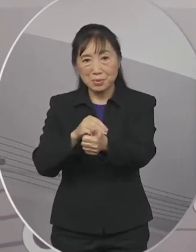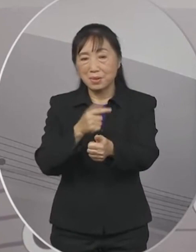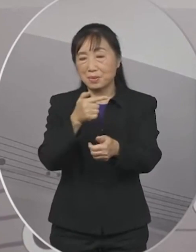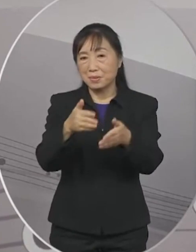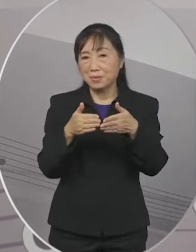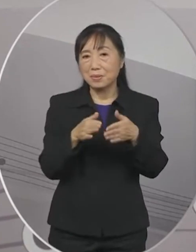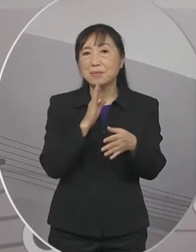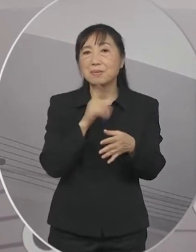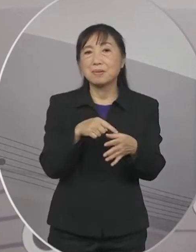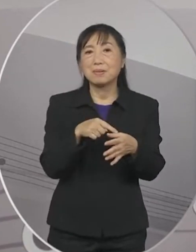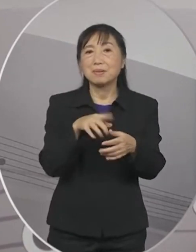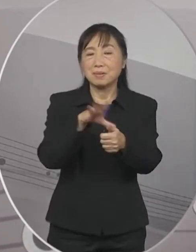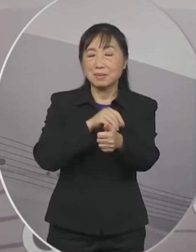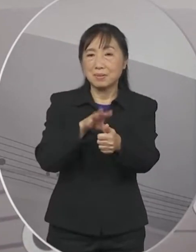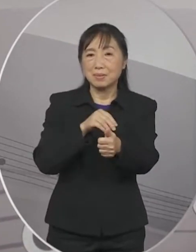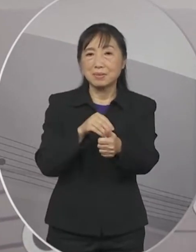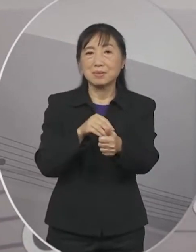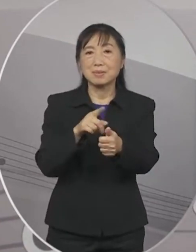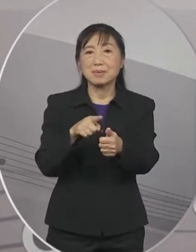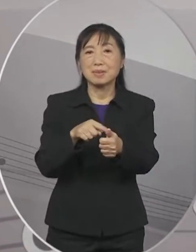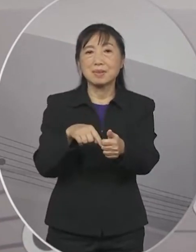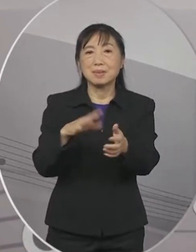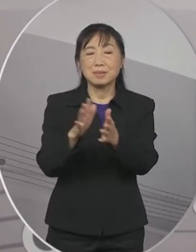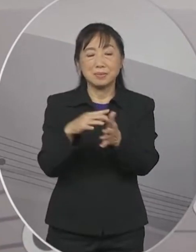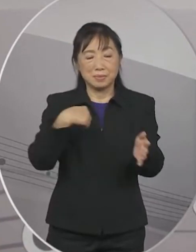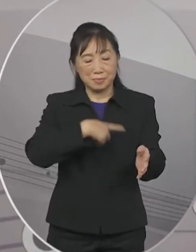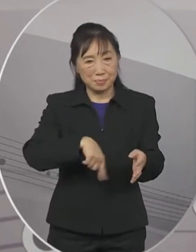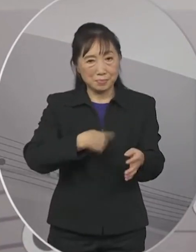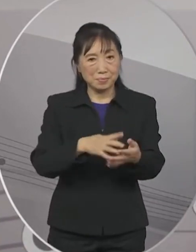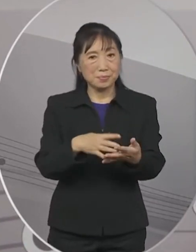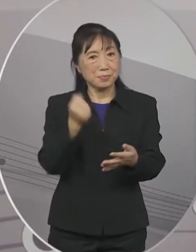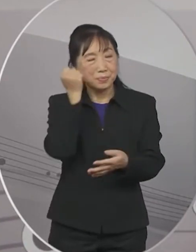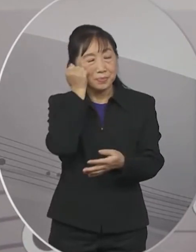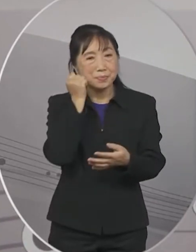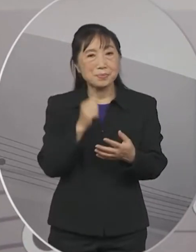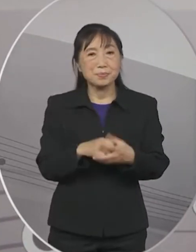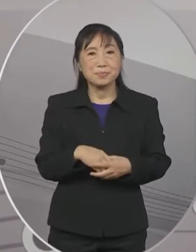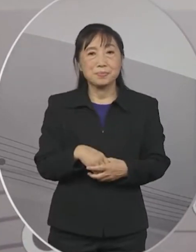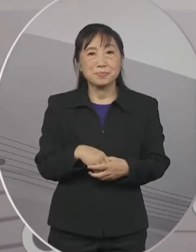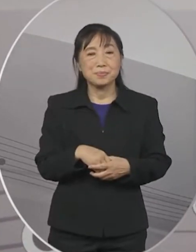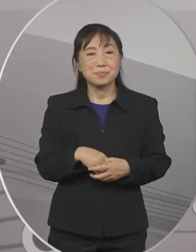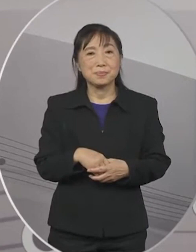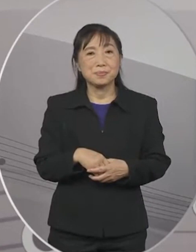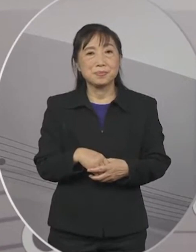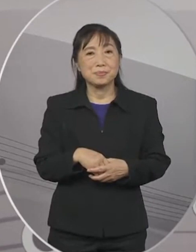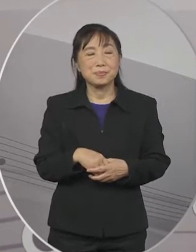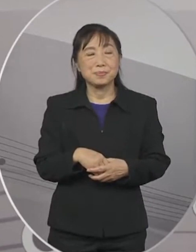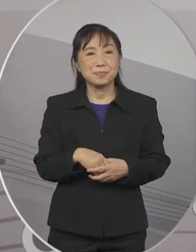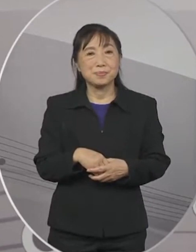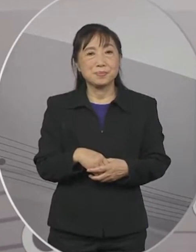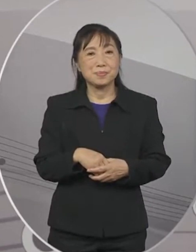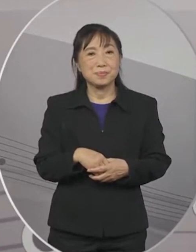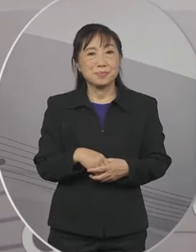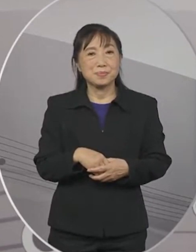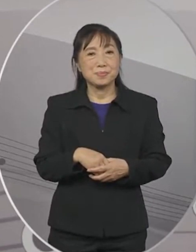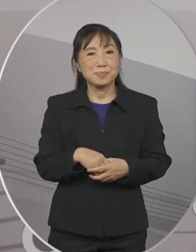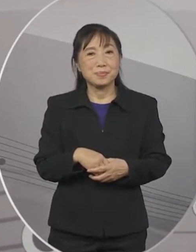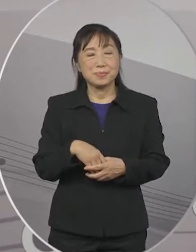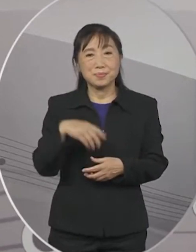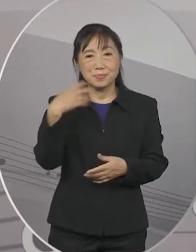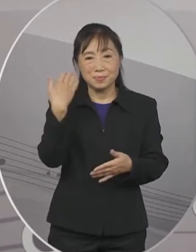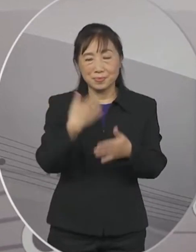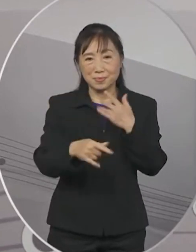透过学习，把这些事情学在身上，因为还有。